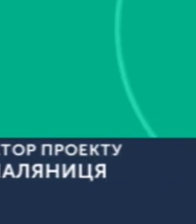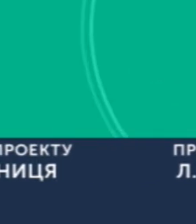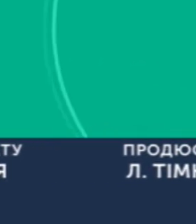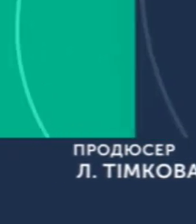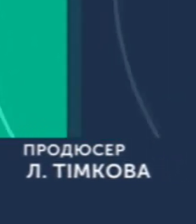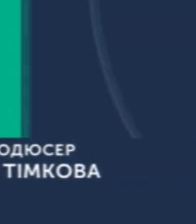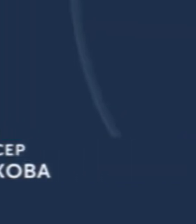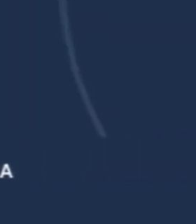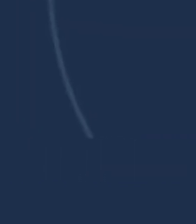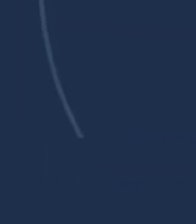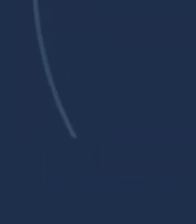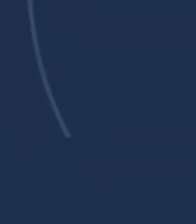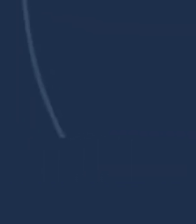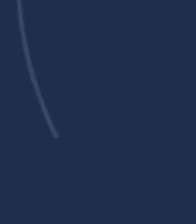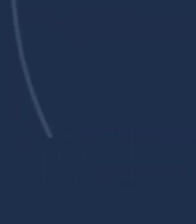Дякую.